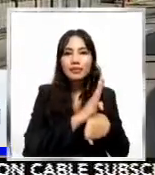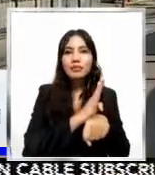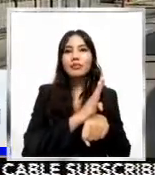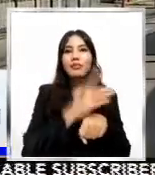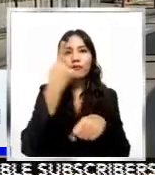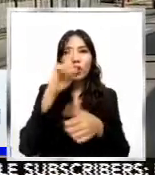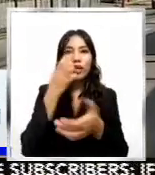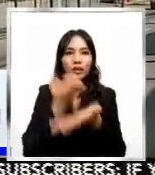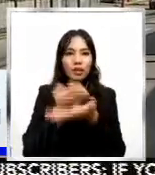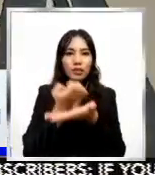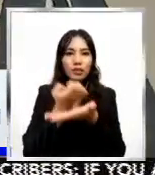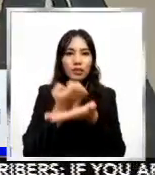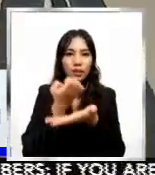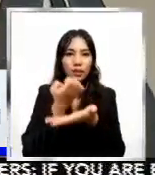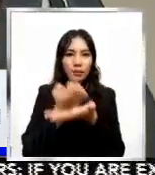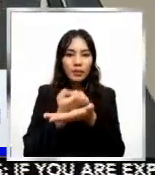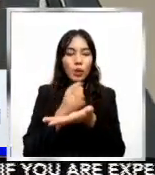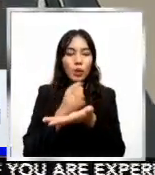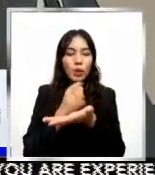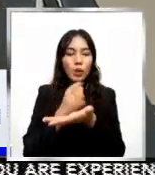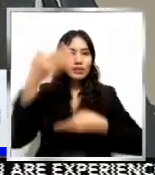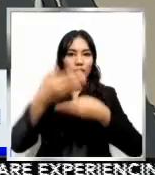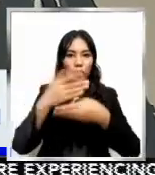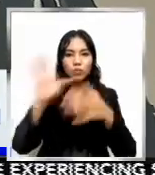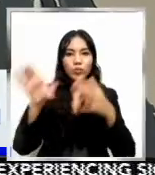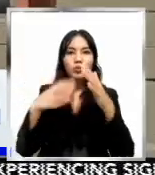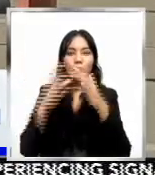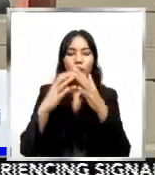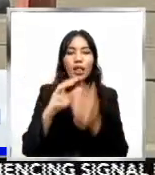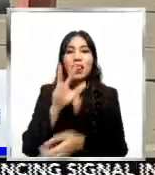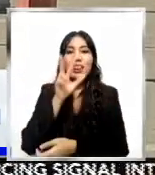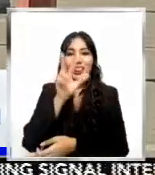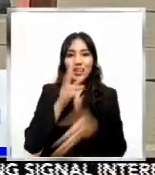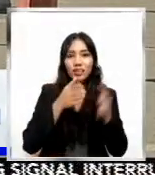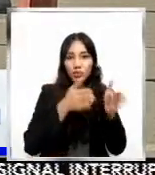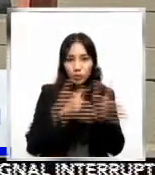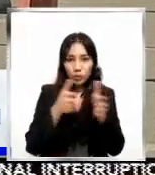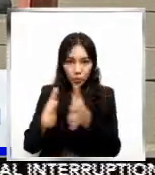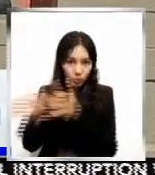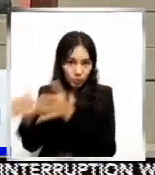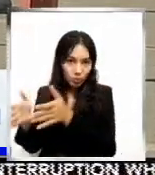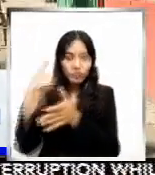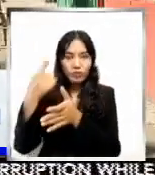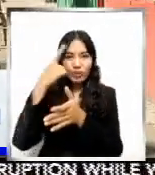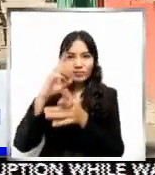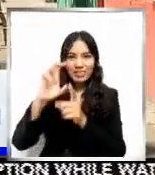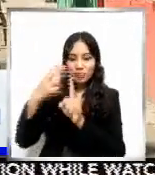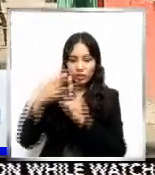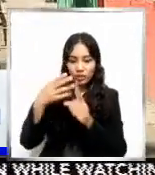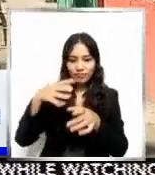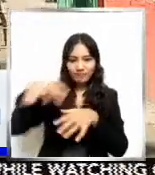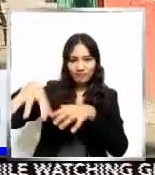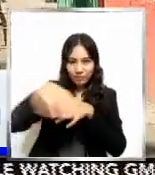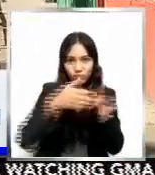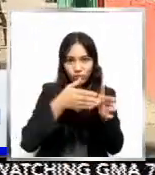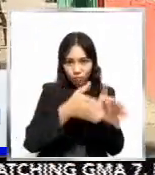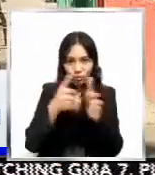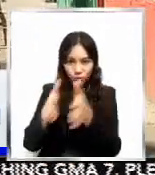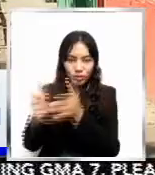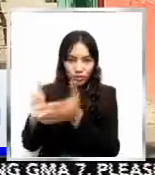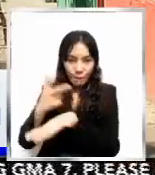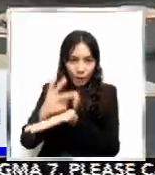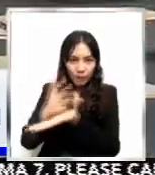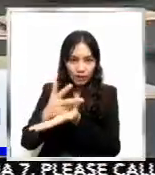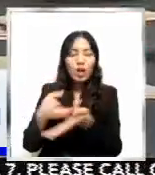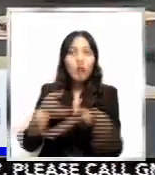3 kalye, ang City Hall at Centennial Park lang ang pansamantala nilang isinara para sa disinfection. Karamihan daw sa mga nagpositibo sa